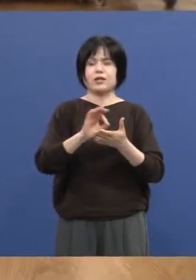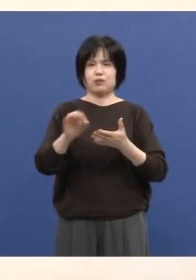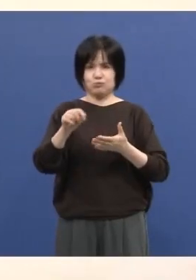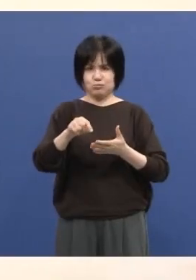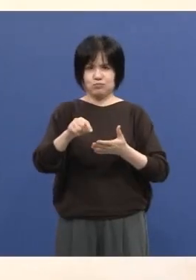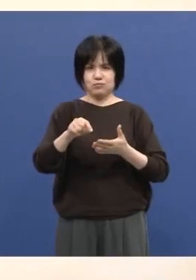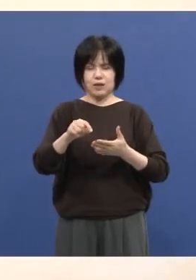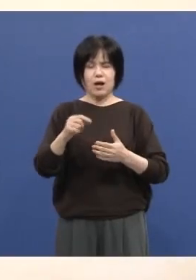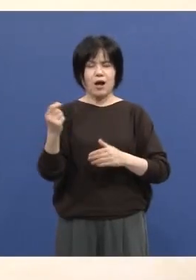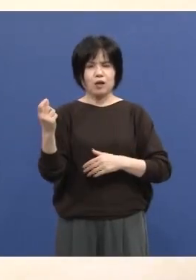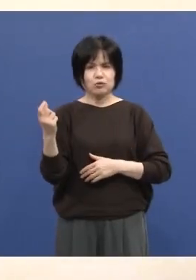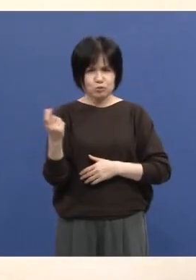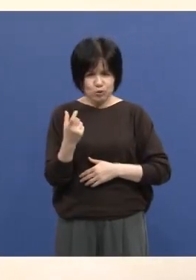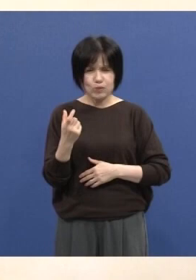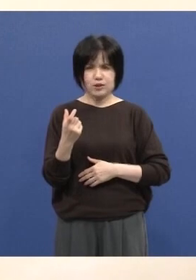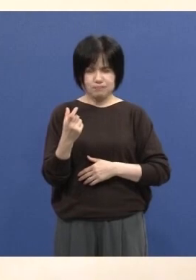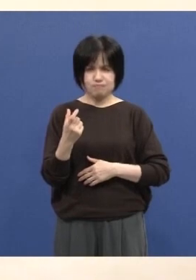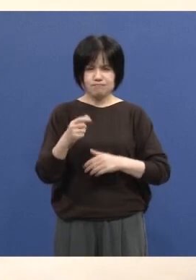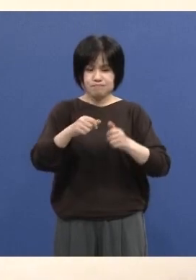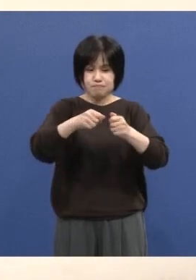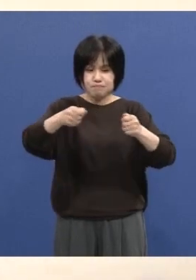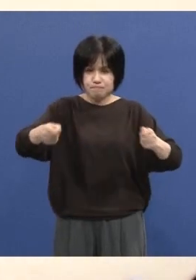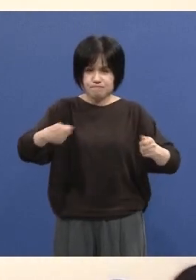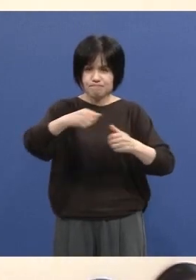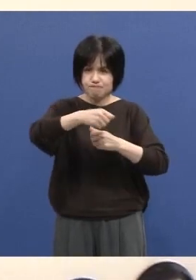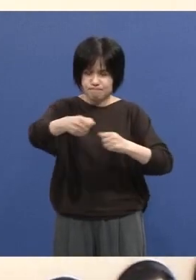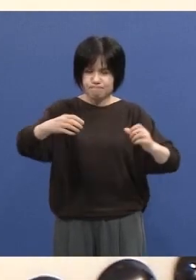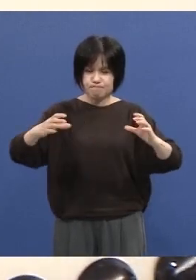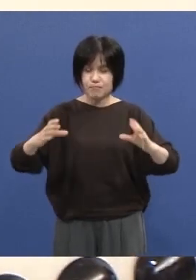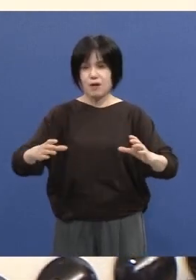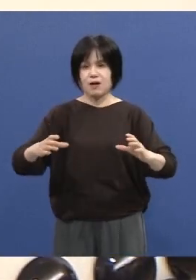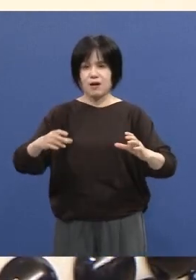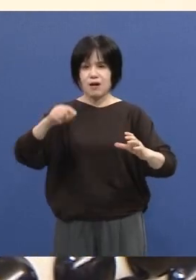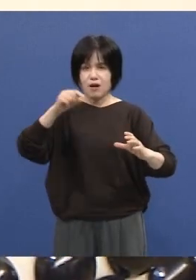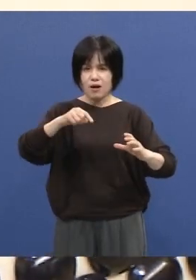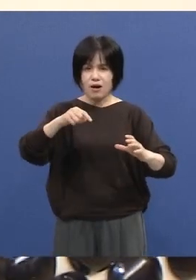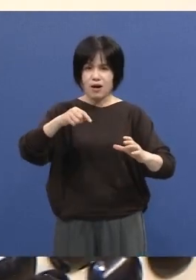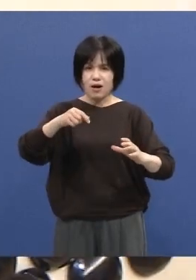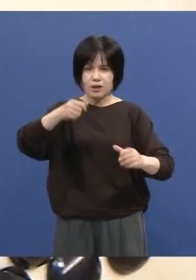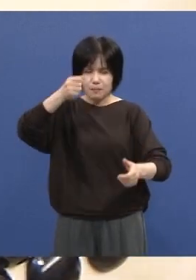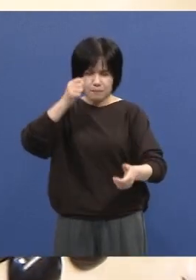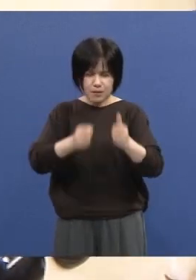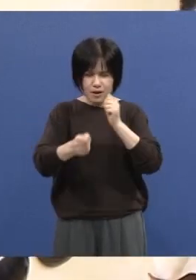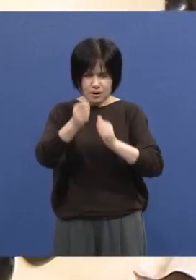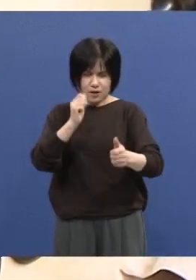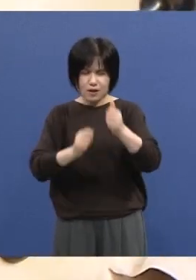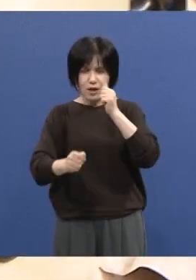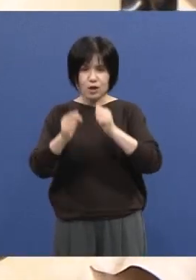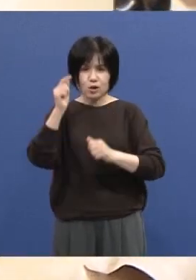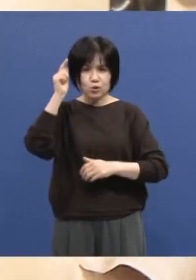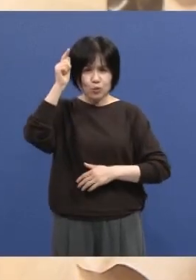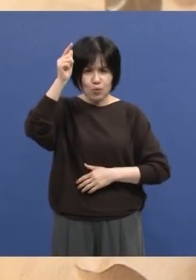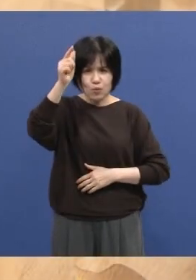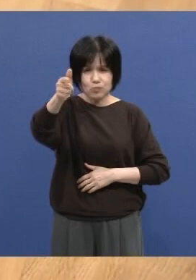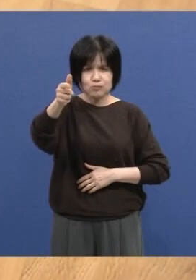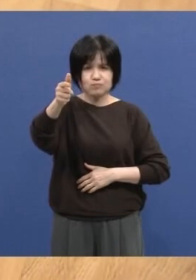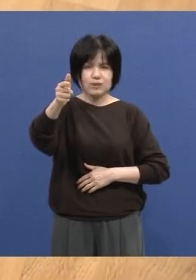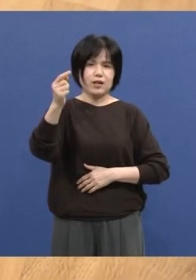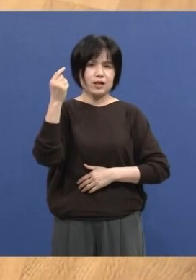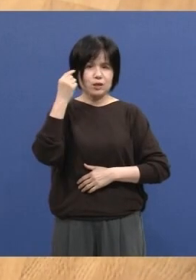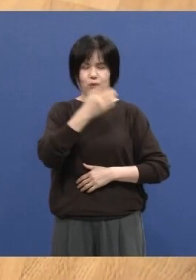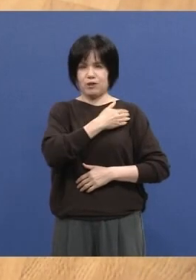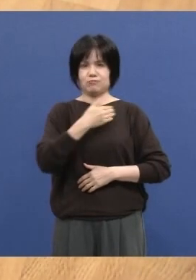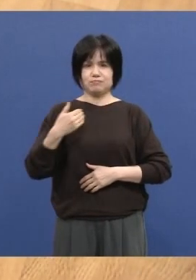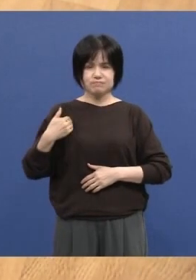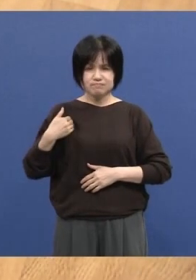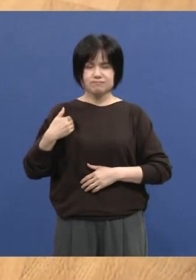まあ、強度がしっかりしてますから、うん、まあ、しっかり皮を張れると、はい、その強い張力で音を遠くまで飛ばすというような特徴がありますね。 じゃあもう